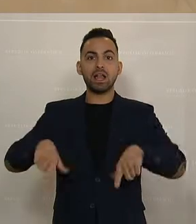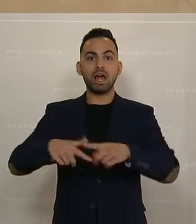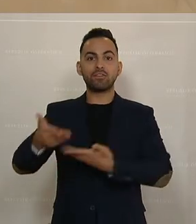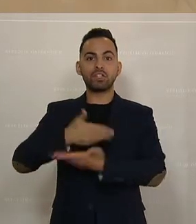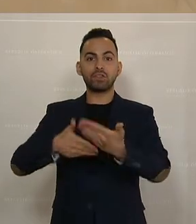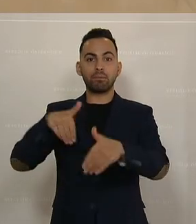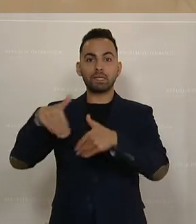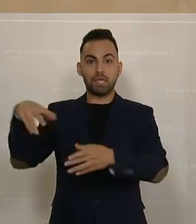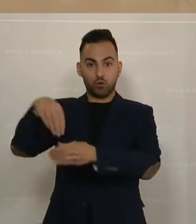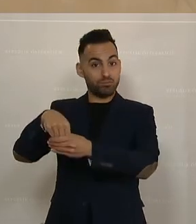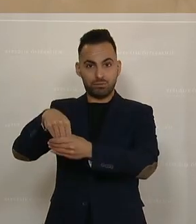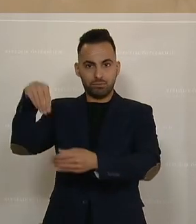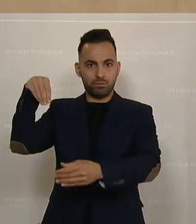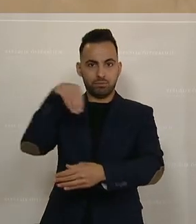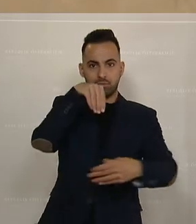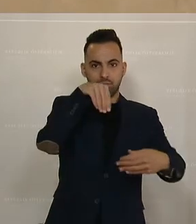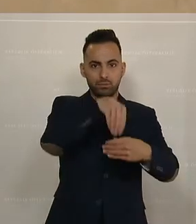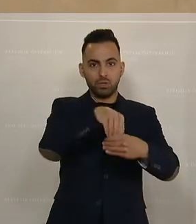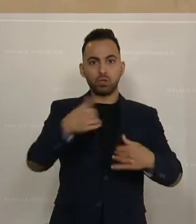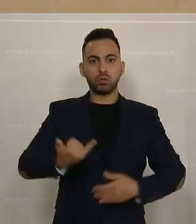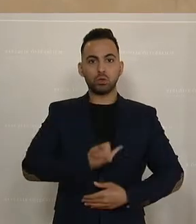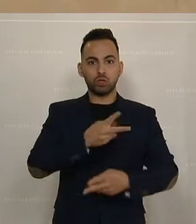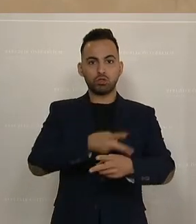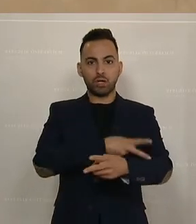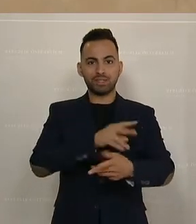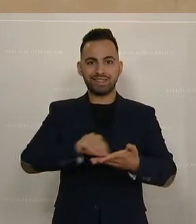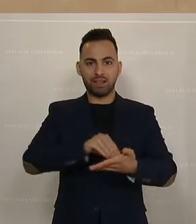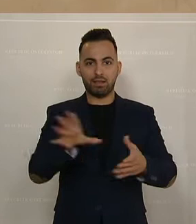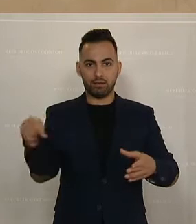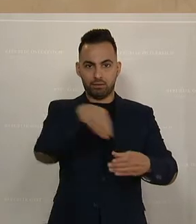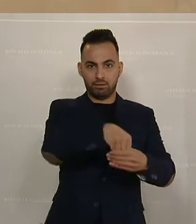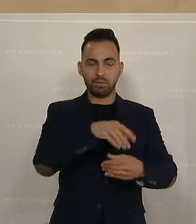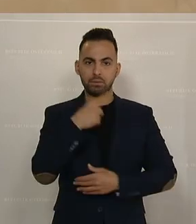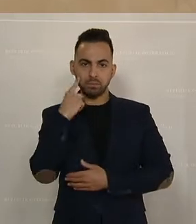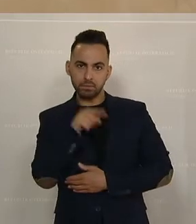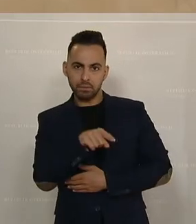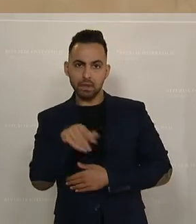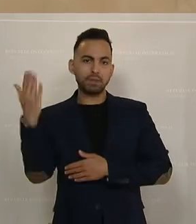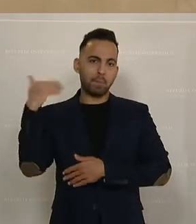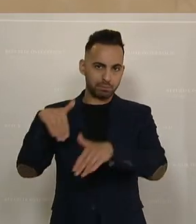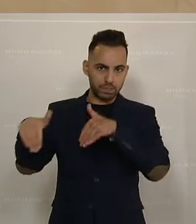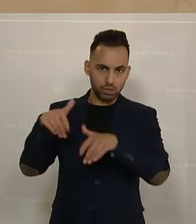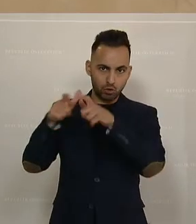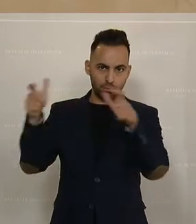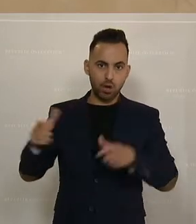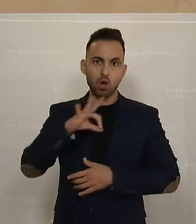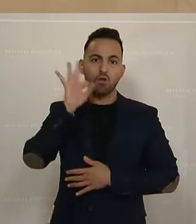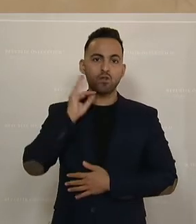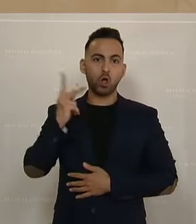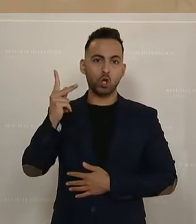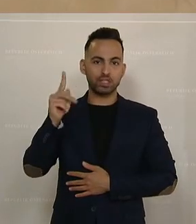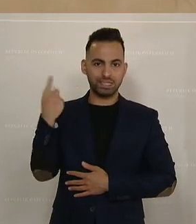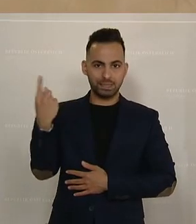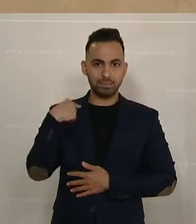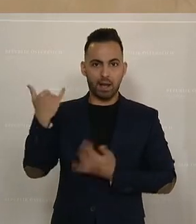zur frau jugend staatssekretärin gewandert und wenn man sich anschaut wie dieses ministerium ehemalige ministerium der frau köstinger jetzt